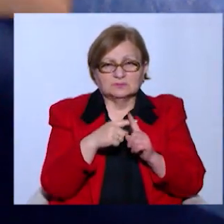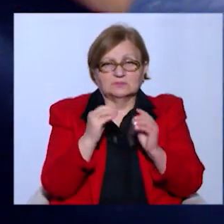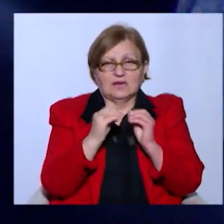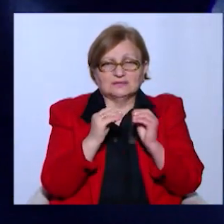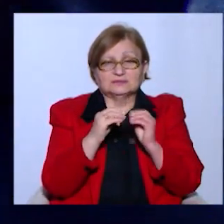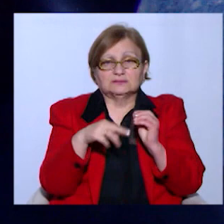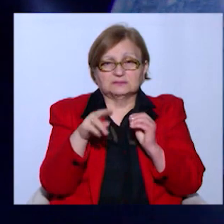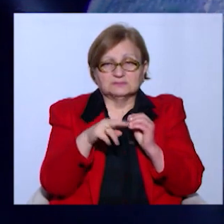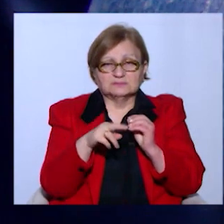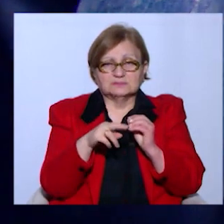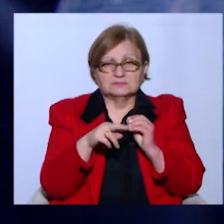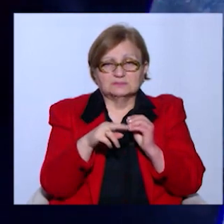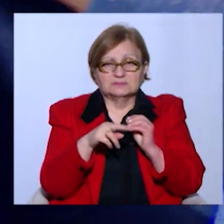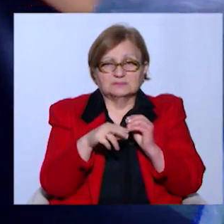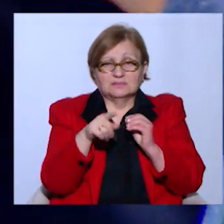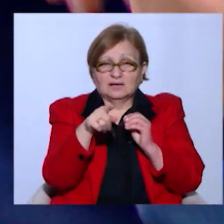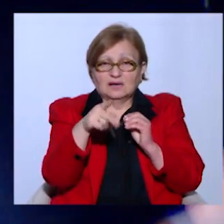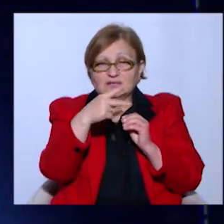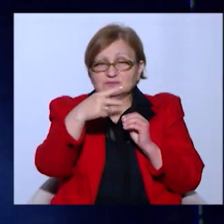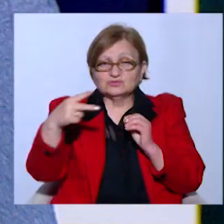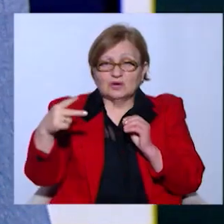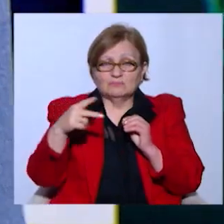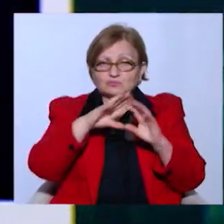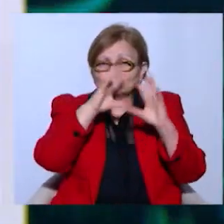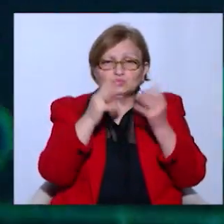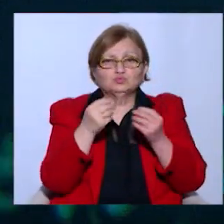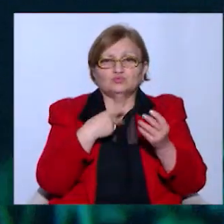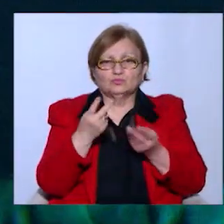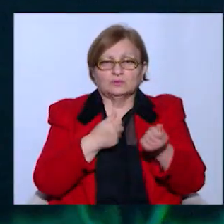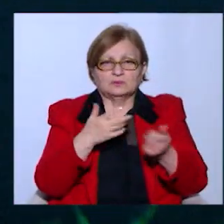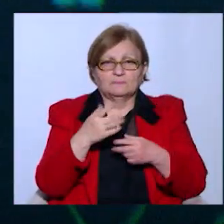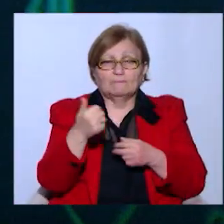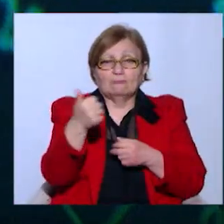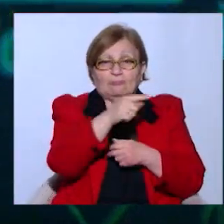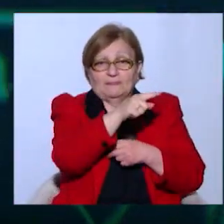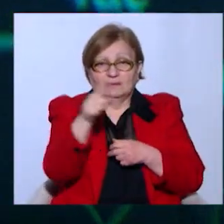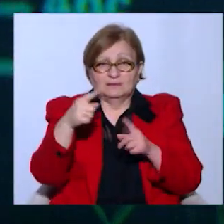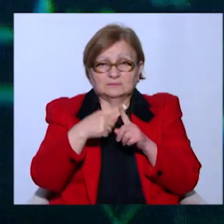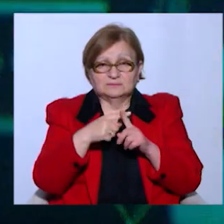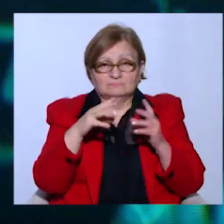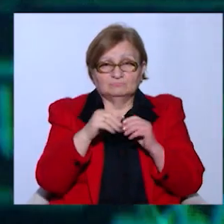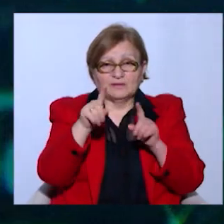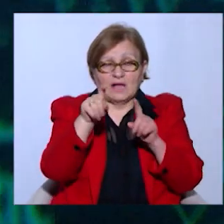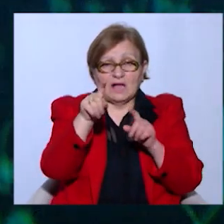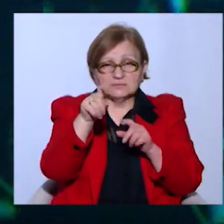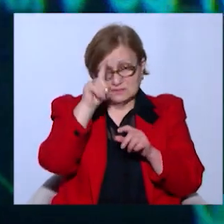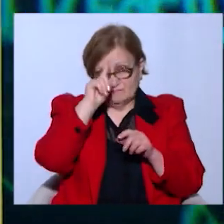a10+10d და აი ეს ჯამი მთლიანად გვაქვს დასათვლელი. პირველი 10 შესაკრების ჯამი ეს 100